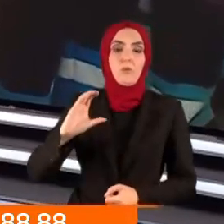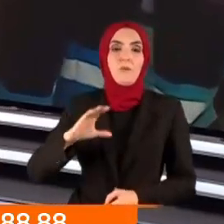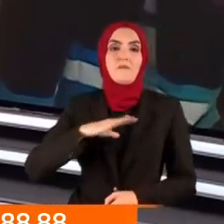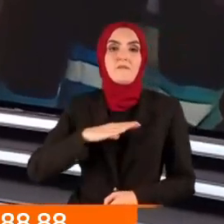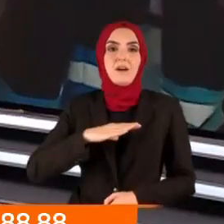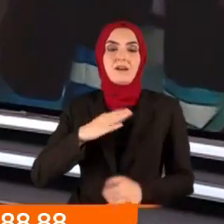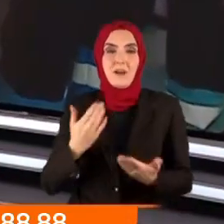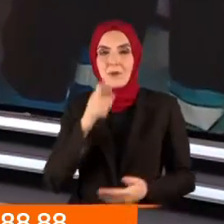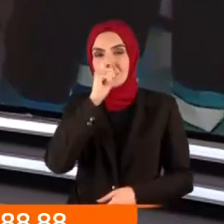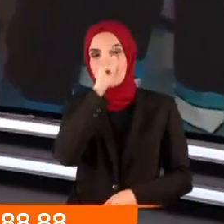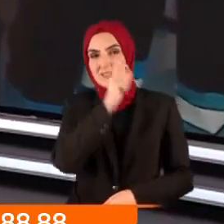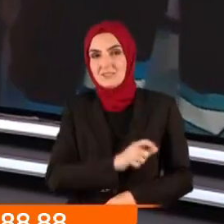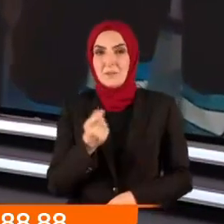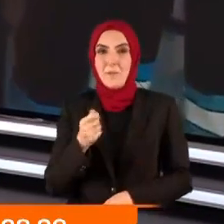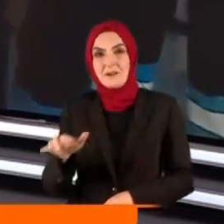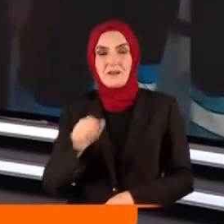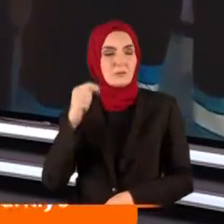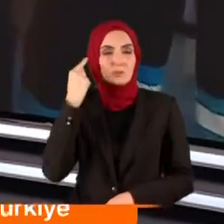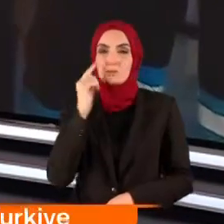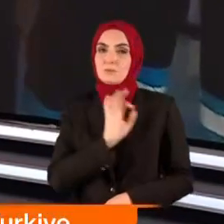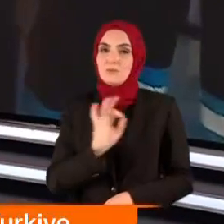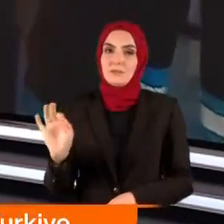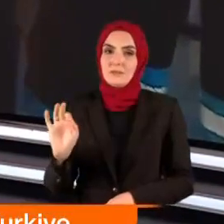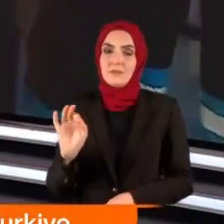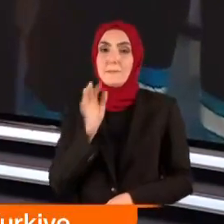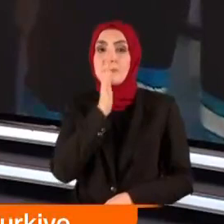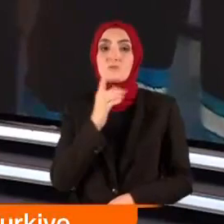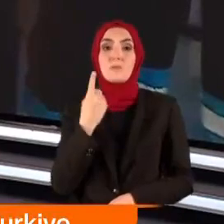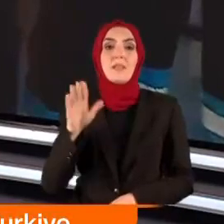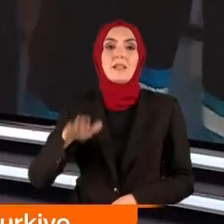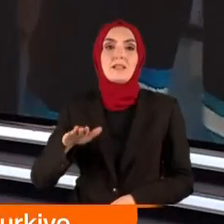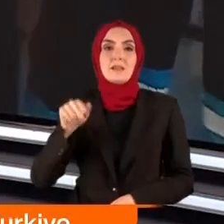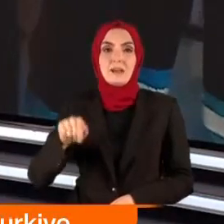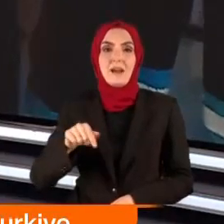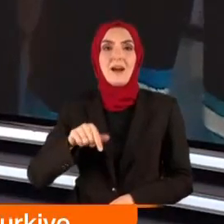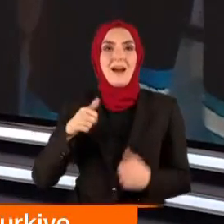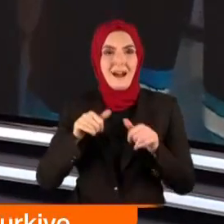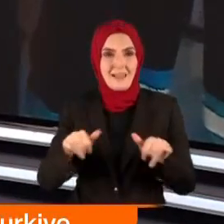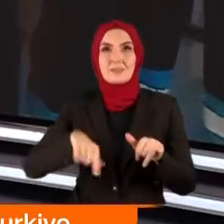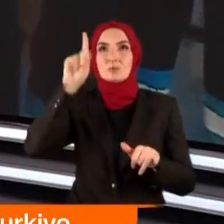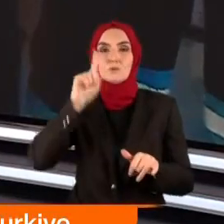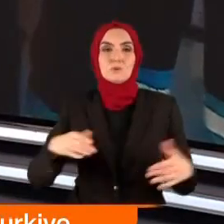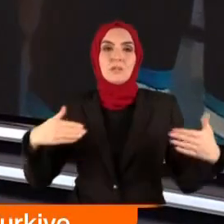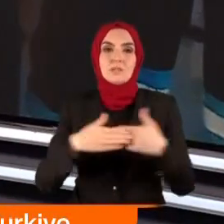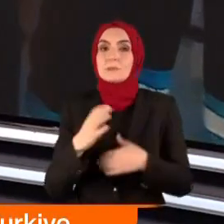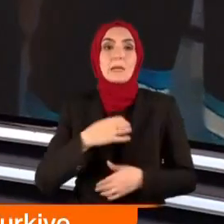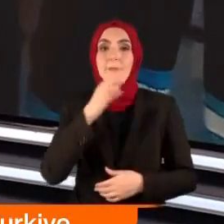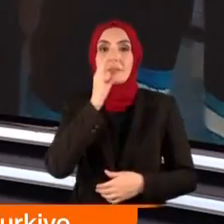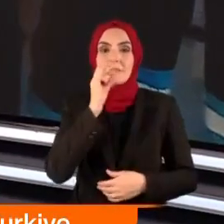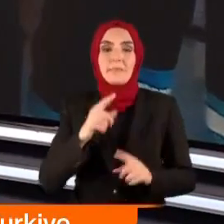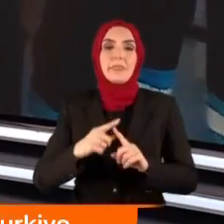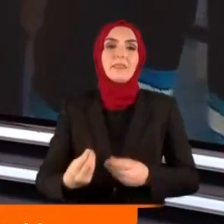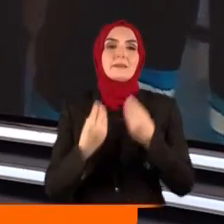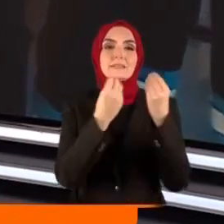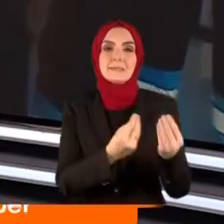geçirmedi. Çantadaki 500 bin lirayı aynı günün akşamında sahibine teslim etti. Hep söylediğimiz gibi iyi insanlar iyi